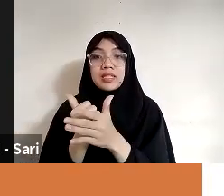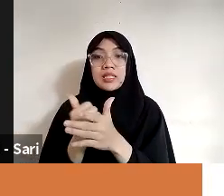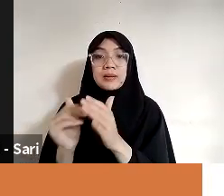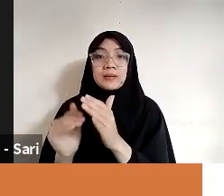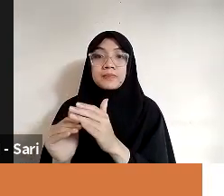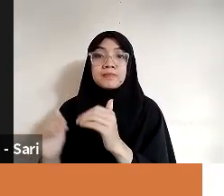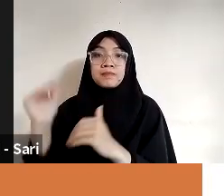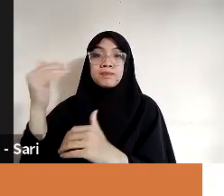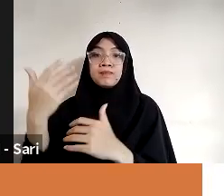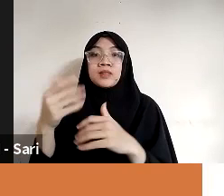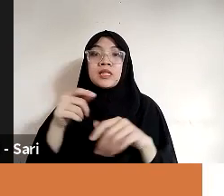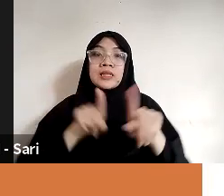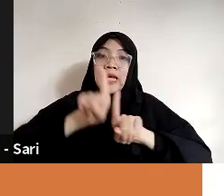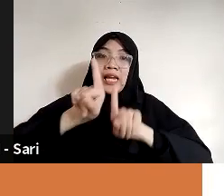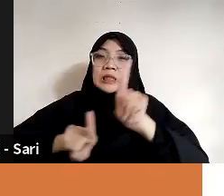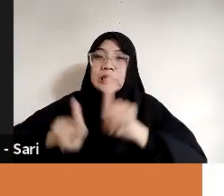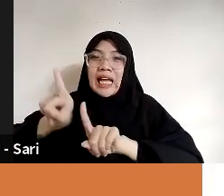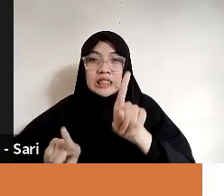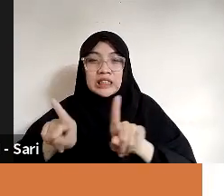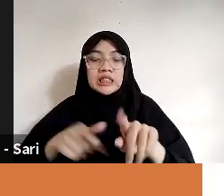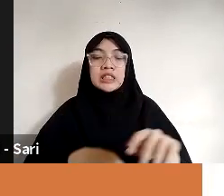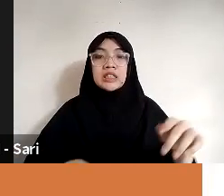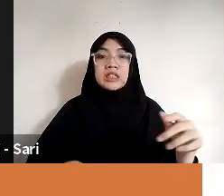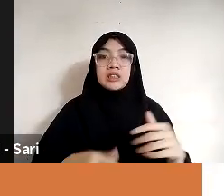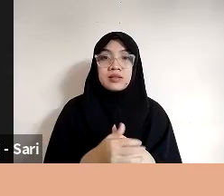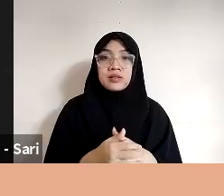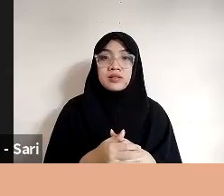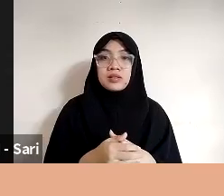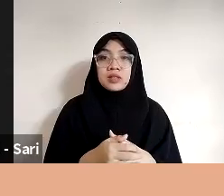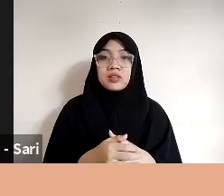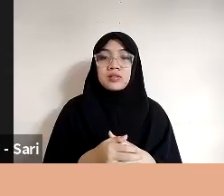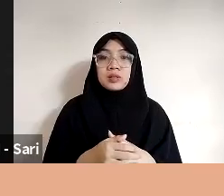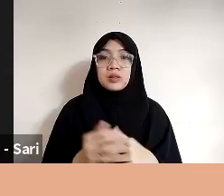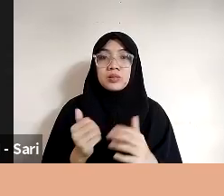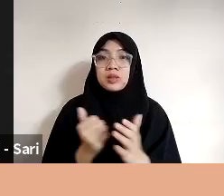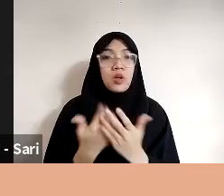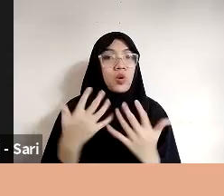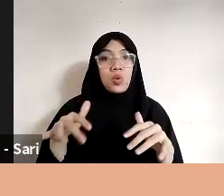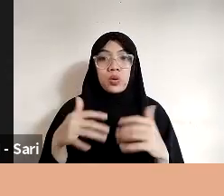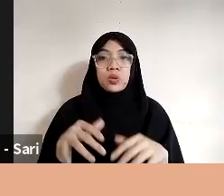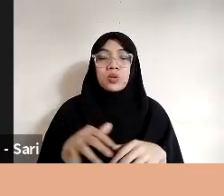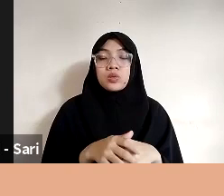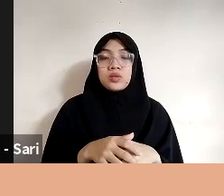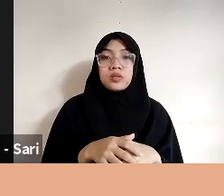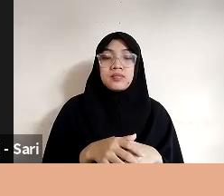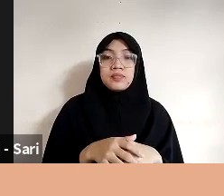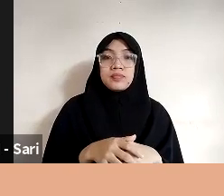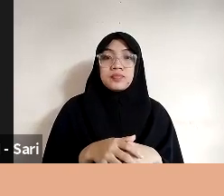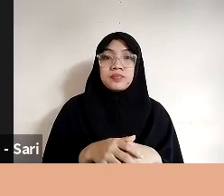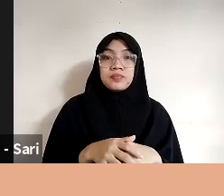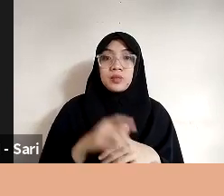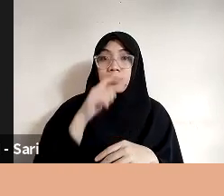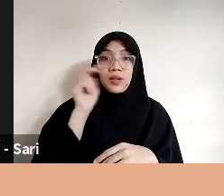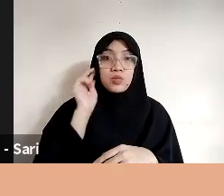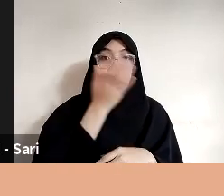of doing business naik dari 120 menjadi 73, ini sesuatu tentu saja. Bapak, Ibu dan saudara-saudara, saya